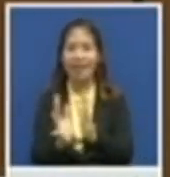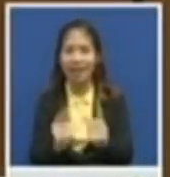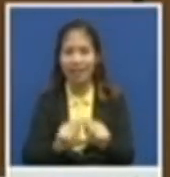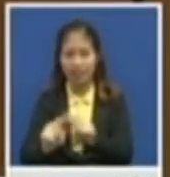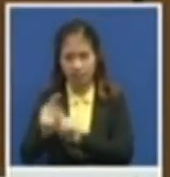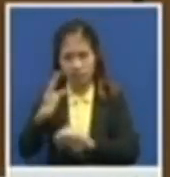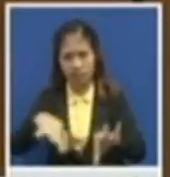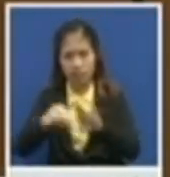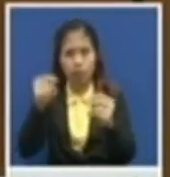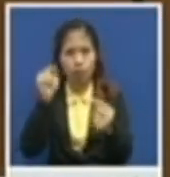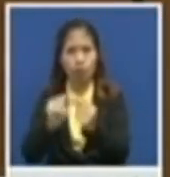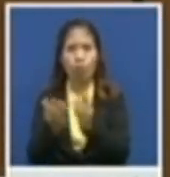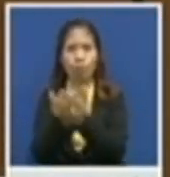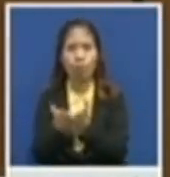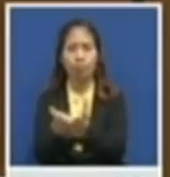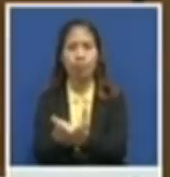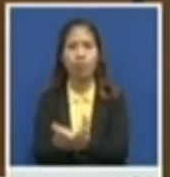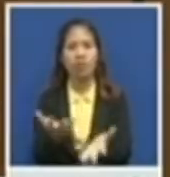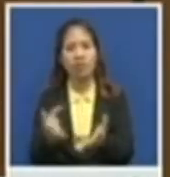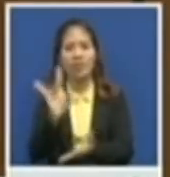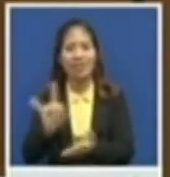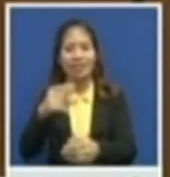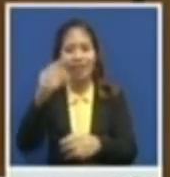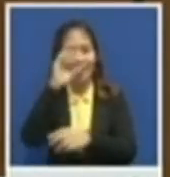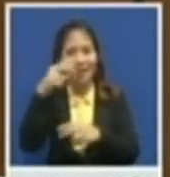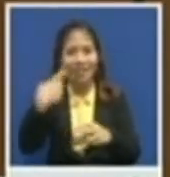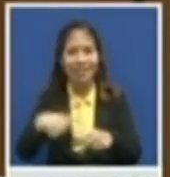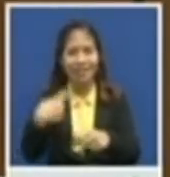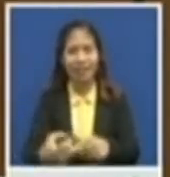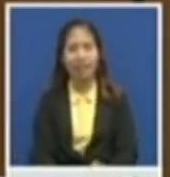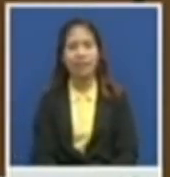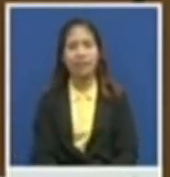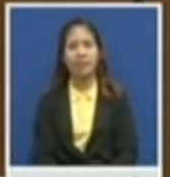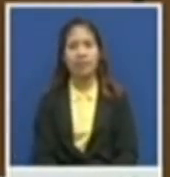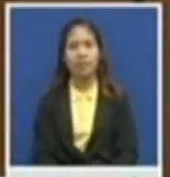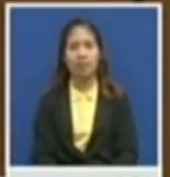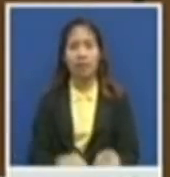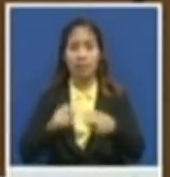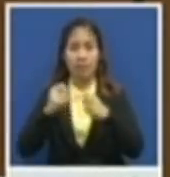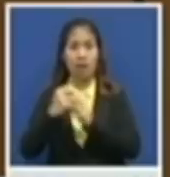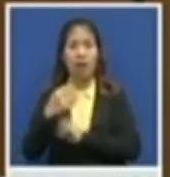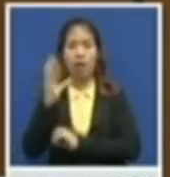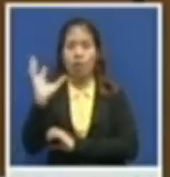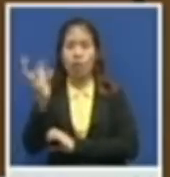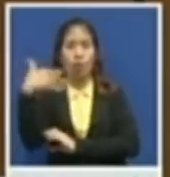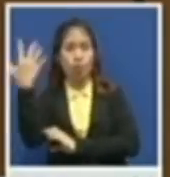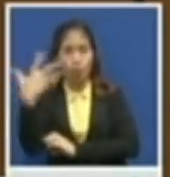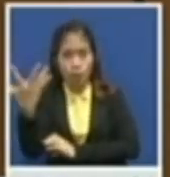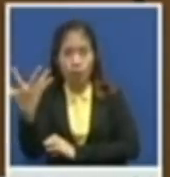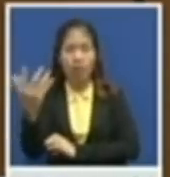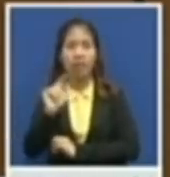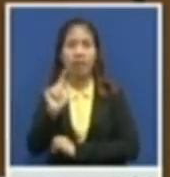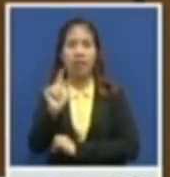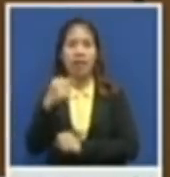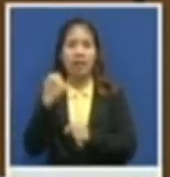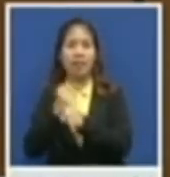อเคแล้วก็หลายเรื่องที่ท่านพูดในสภาแสดงมุมมองที่เป็นปัญหาเยอะนะครับเรื่องหนึ่งที่ท่านพูดแล้วเป็นปัญหาจนผมตกใ